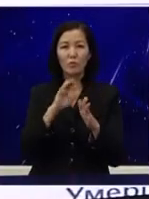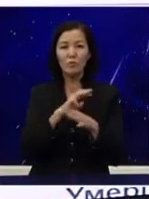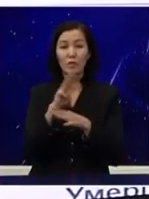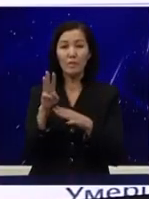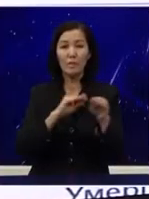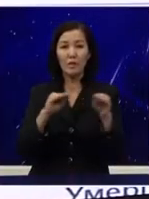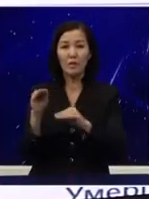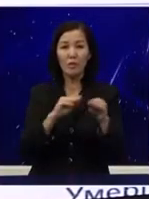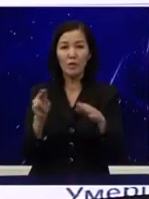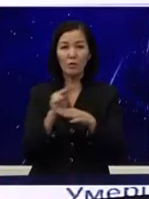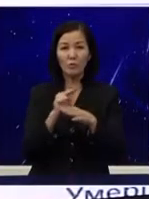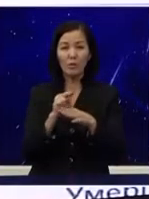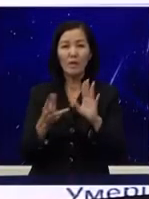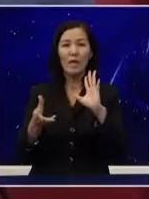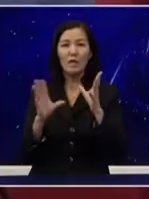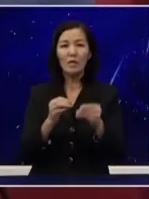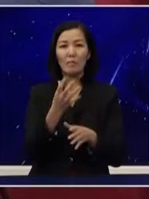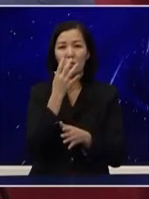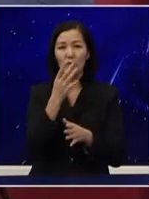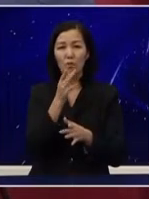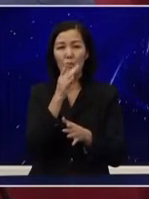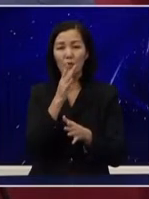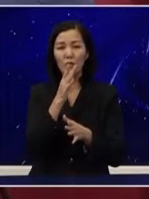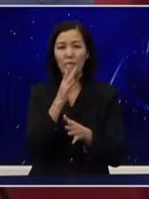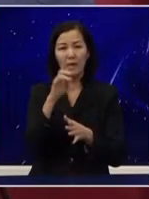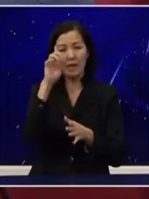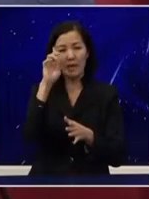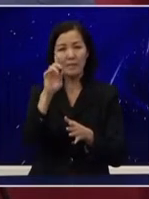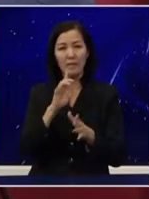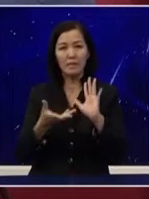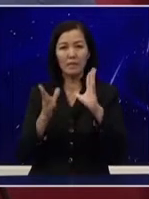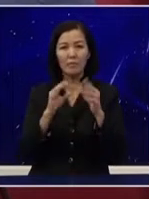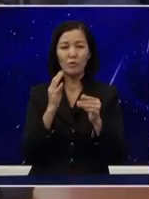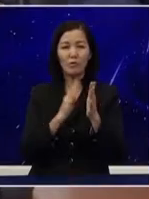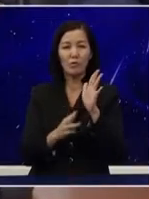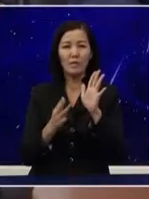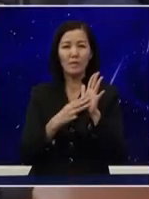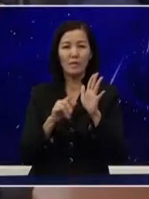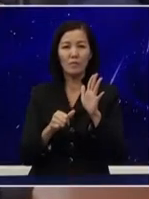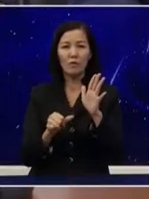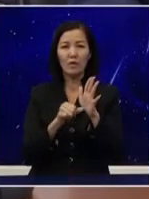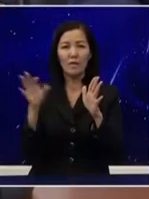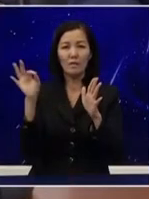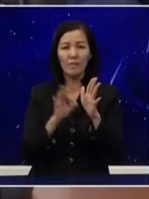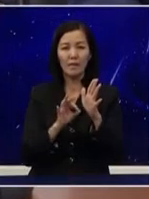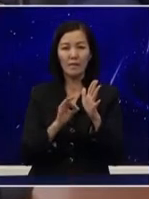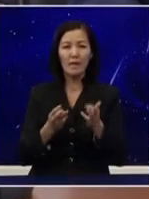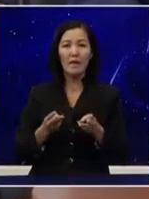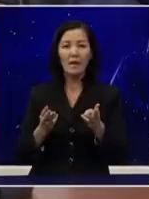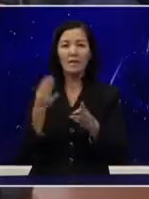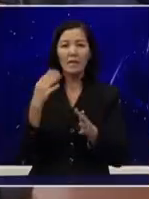жабдықтау желілері жөнделіпті. Жалпы жылыту маусымына елдегі 98,16% автономды